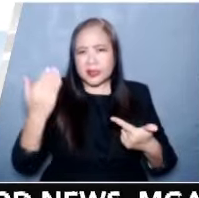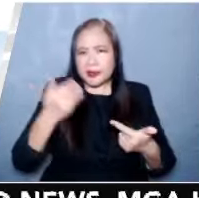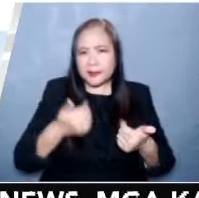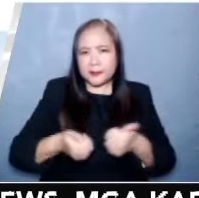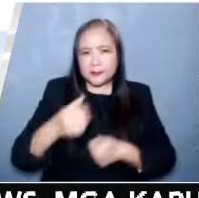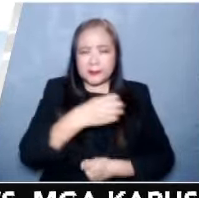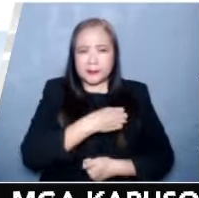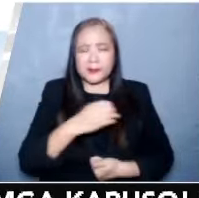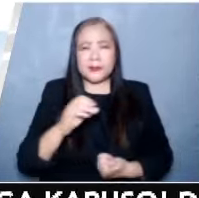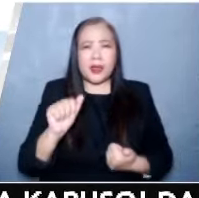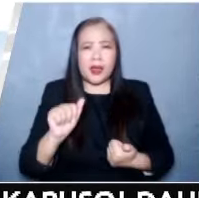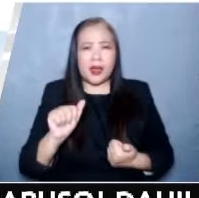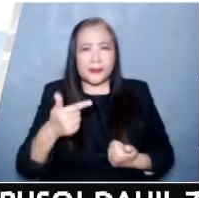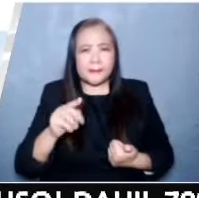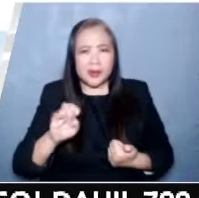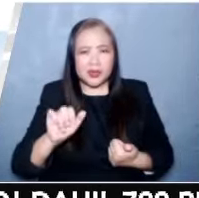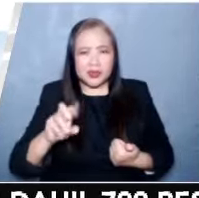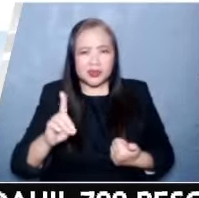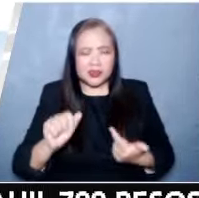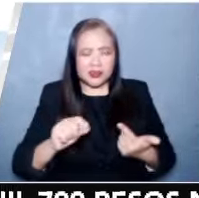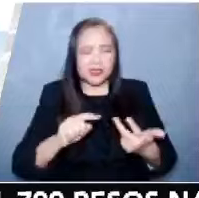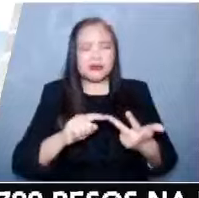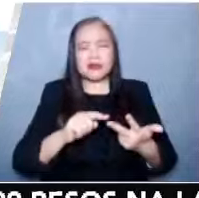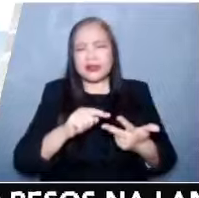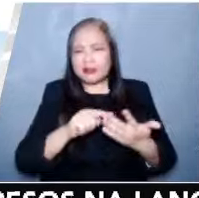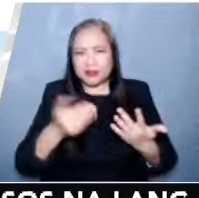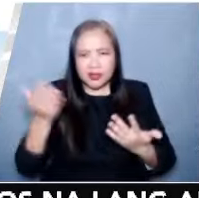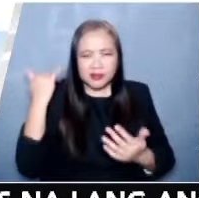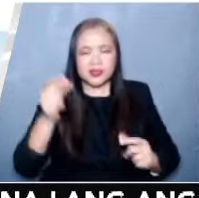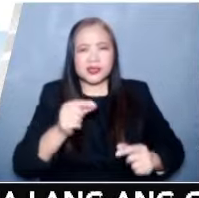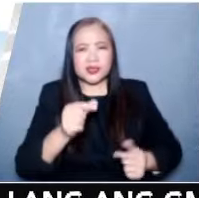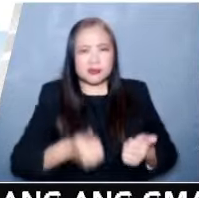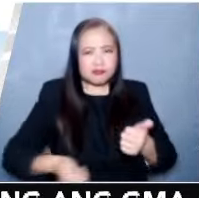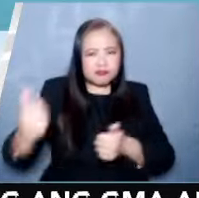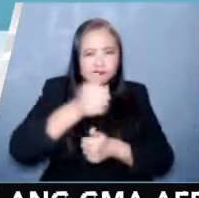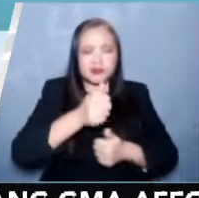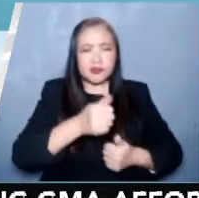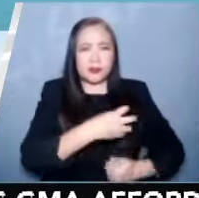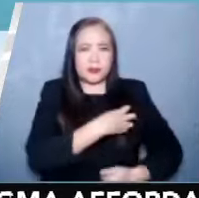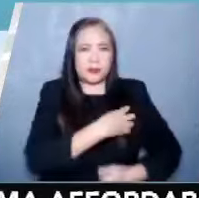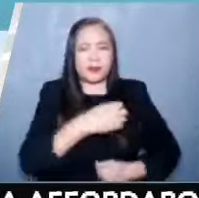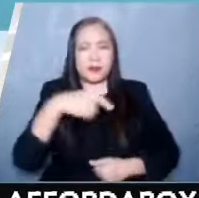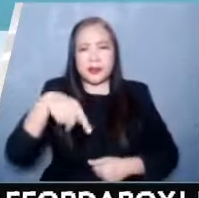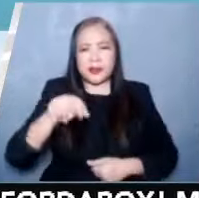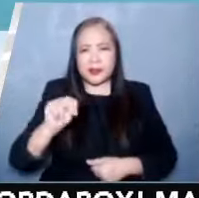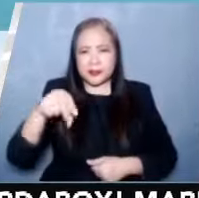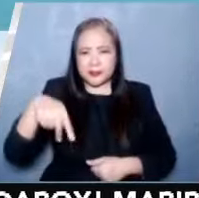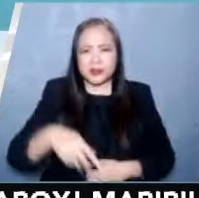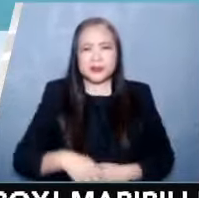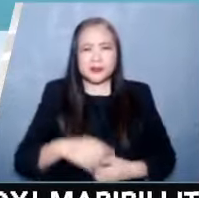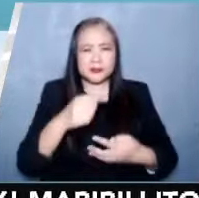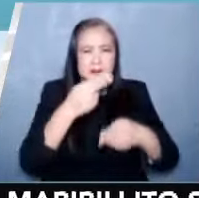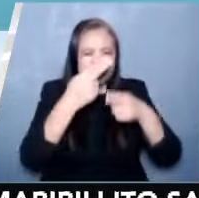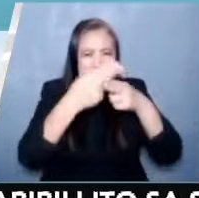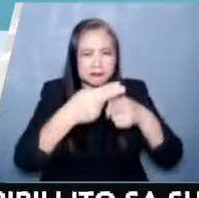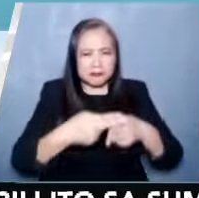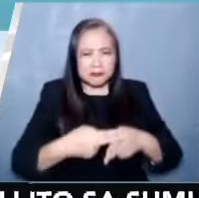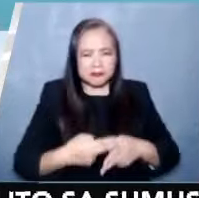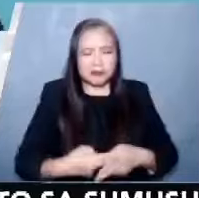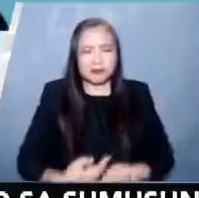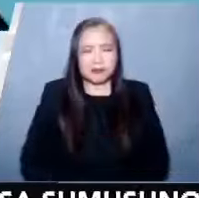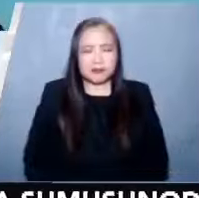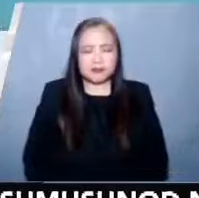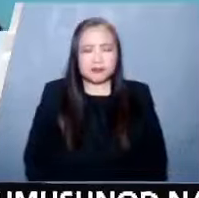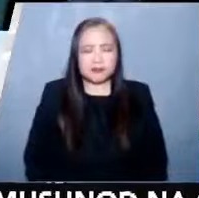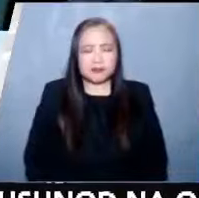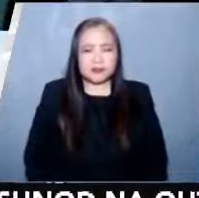Albayalde at dating mga general ng PNP na sina Romeo Caramat Jr., Edilberto Leonardo at Eleazar Mata. Si Lomano